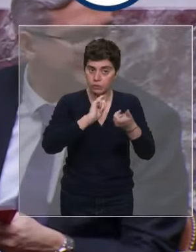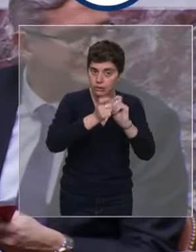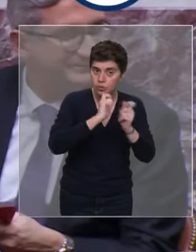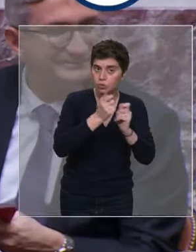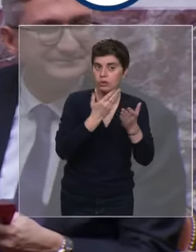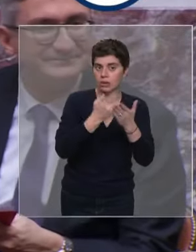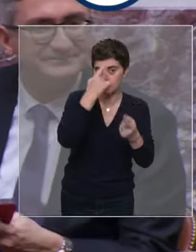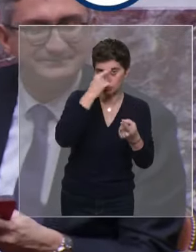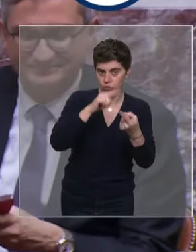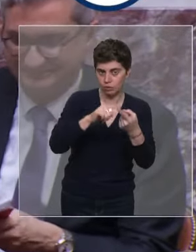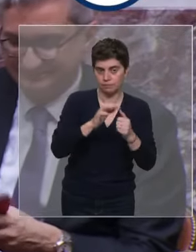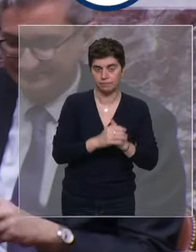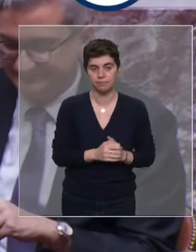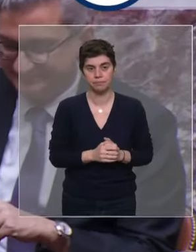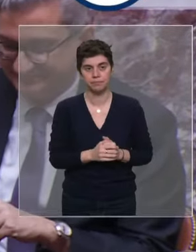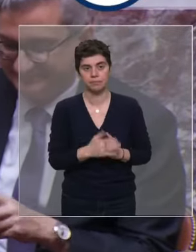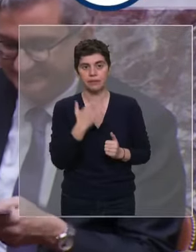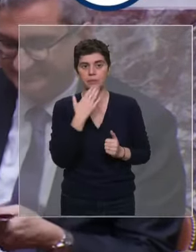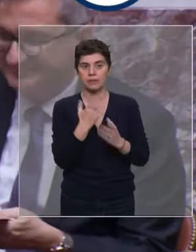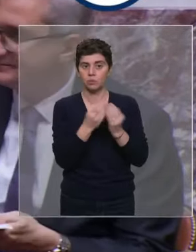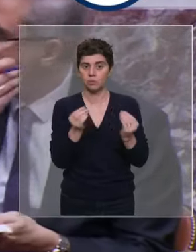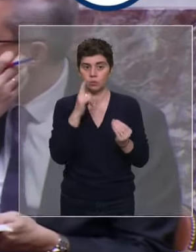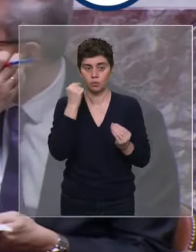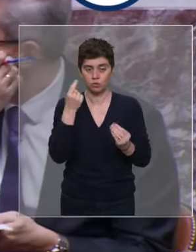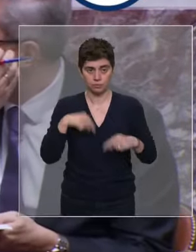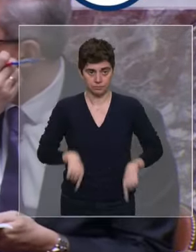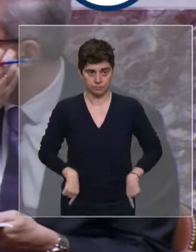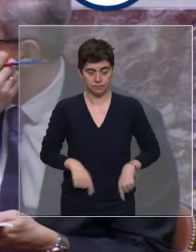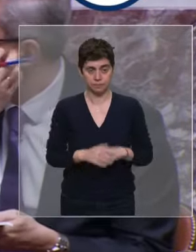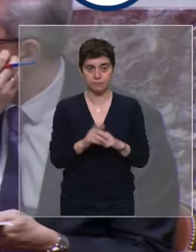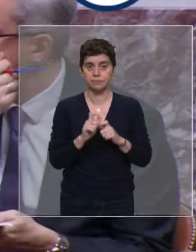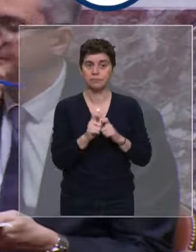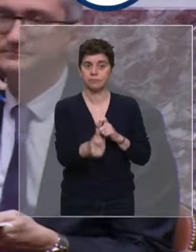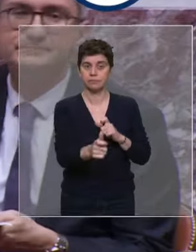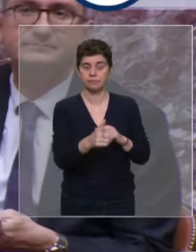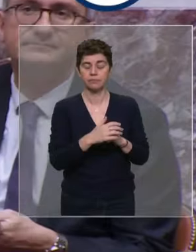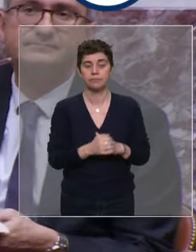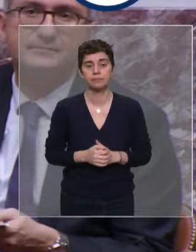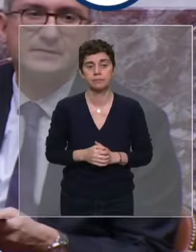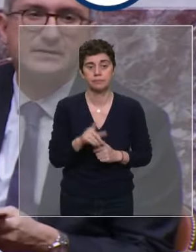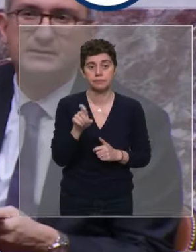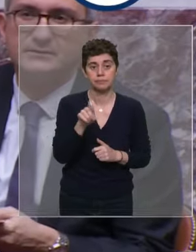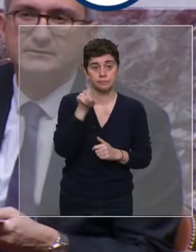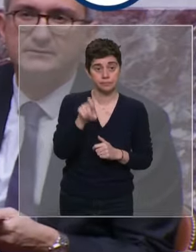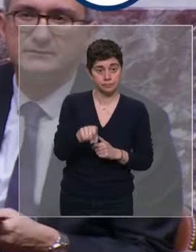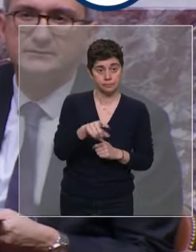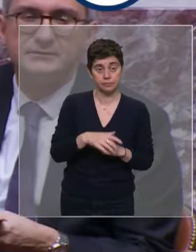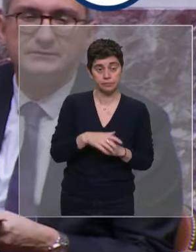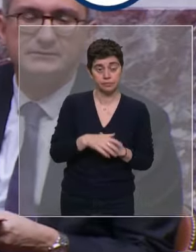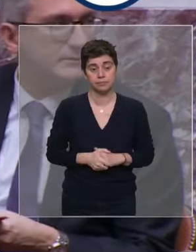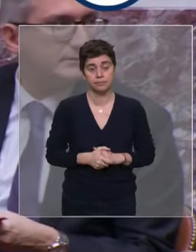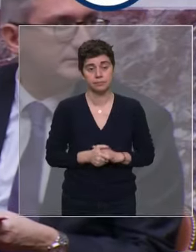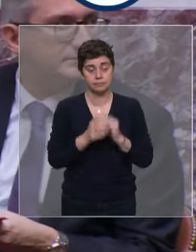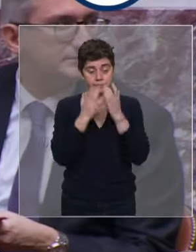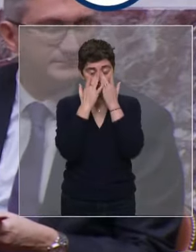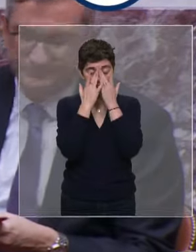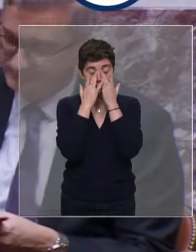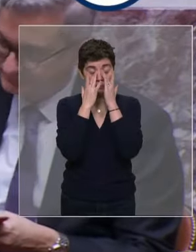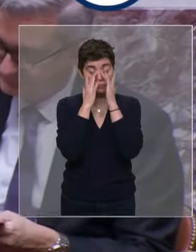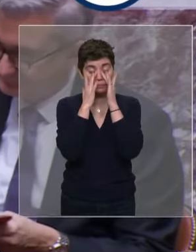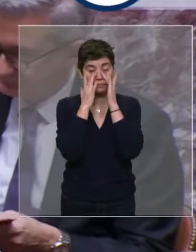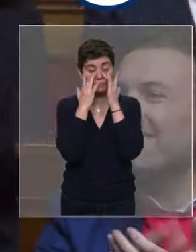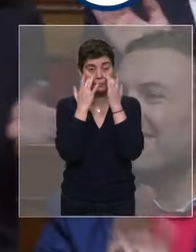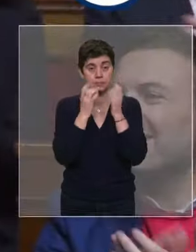beaucoup, Monsieur le ministre. La parole est à présent à Madame Farida Amrani pour le groupe de la France